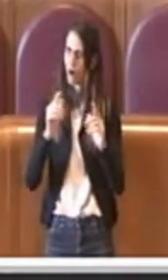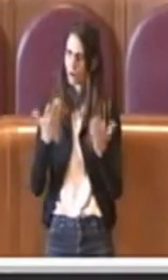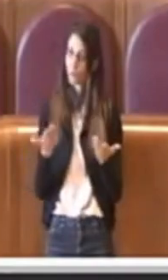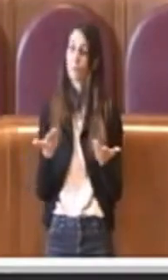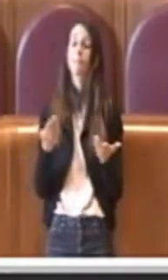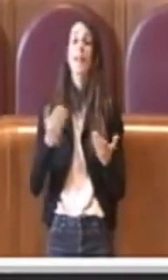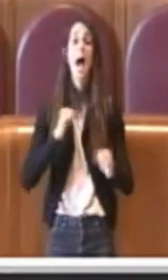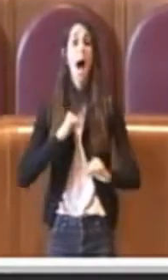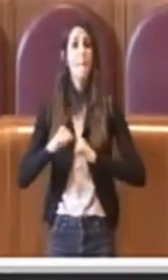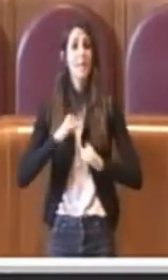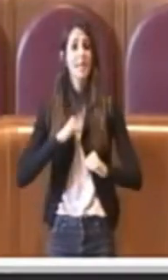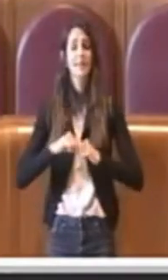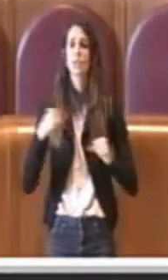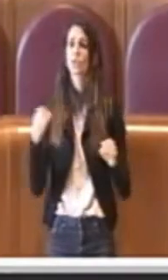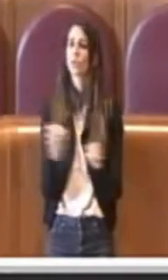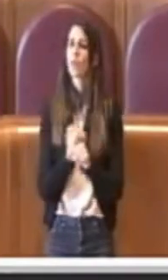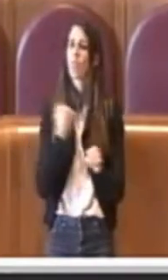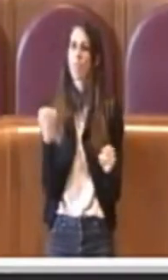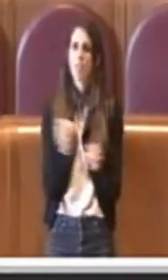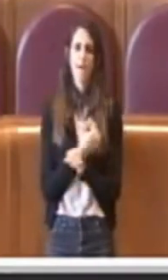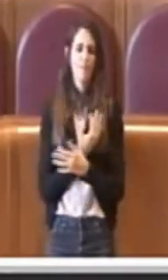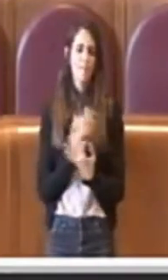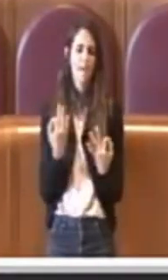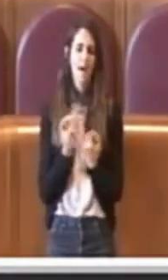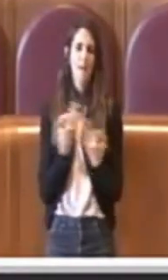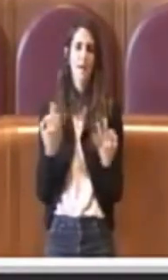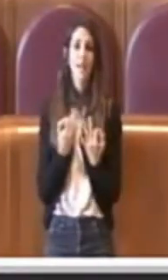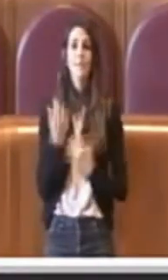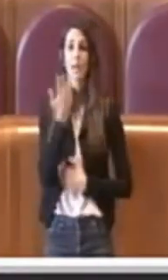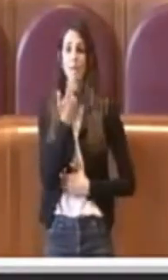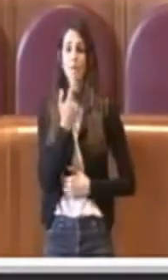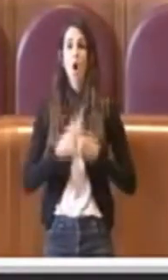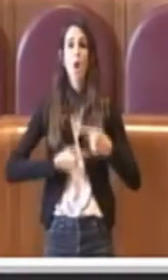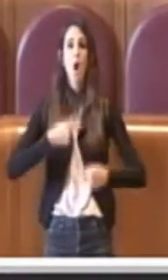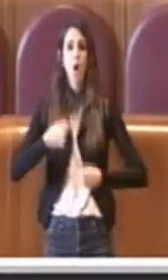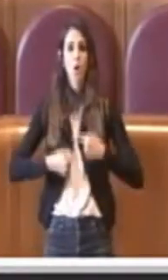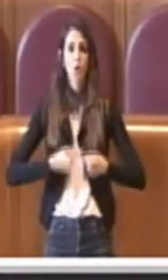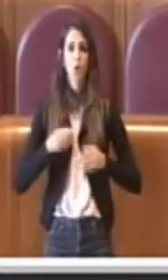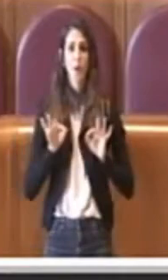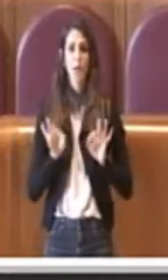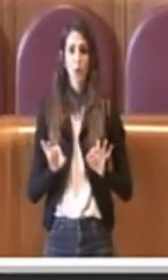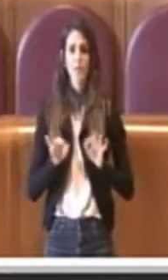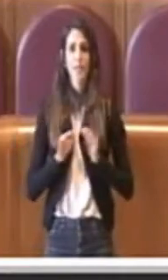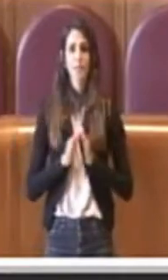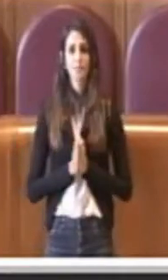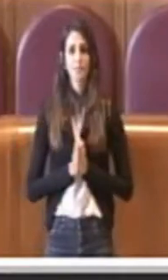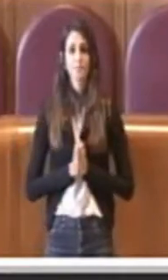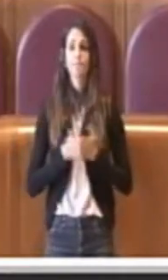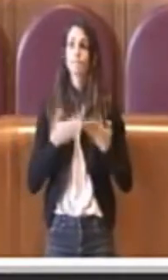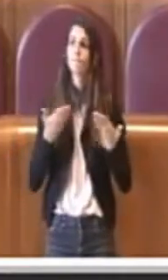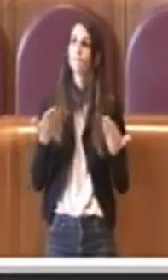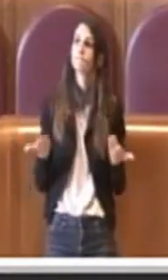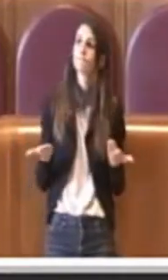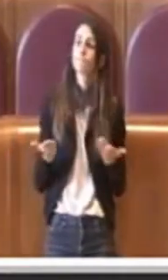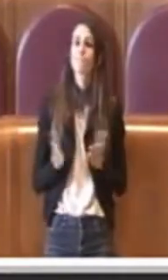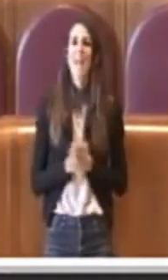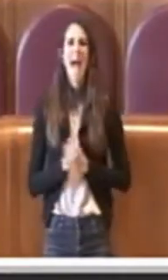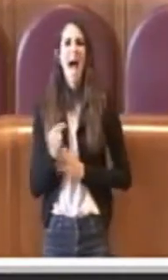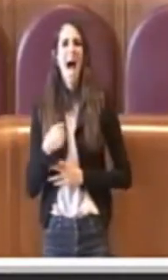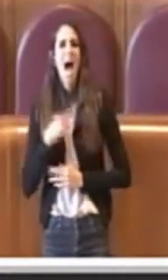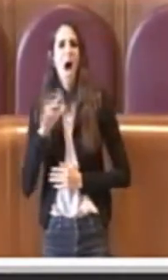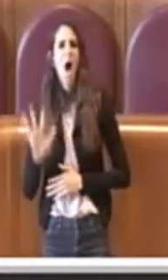questo punto di vista e ha intenzione di perseguire questa strada ci sembra un po come dire non poi così corretto